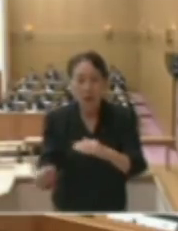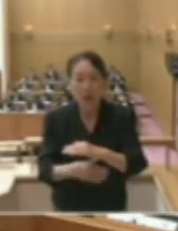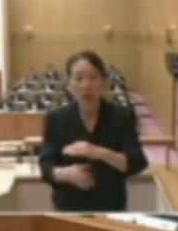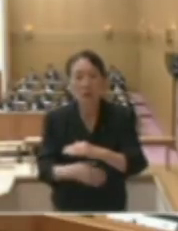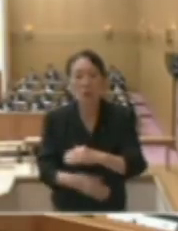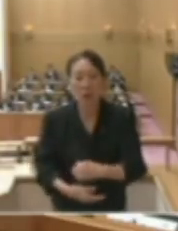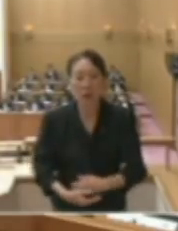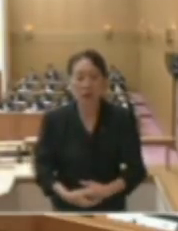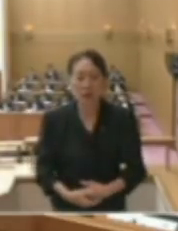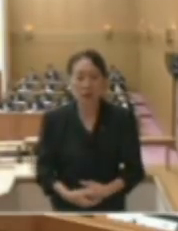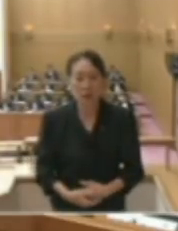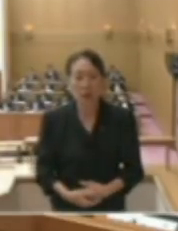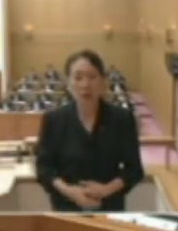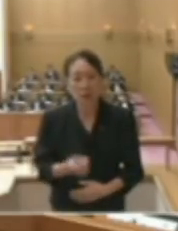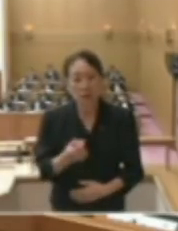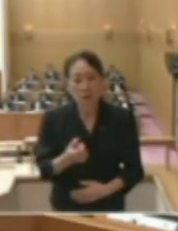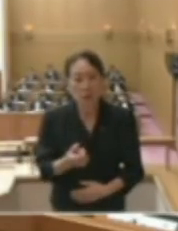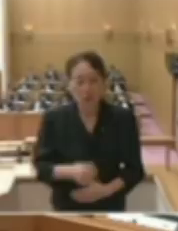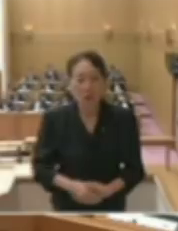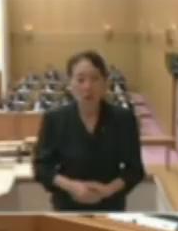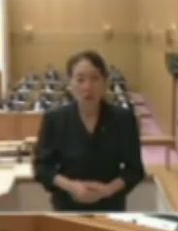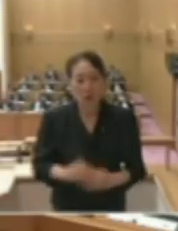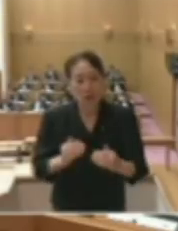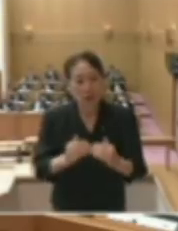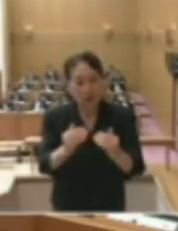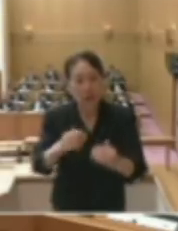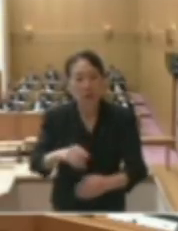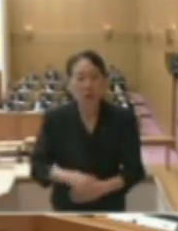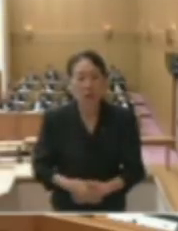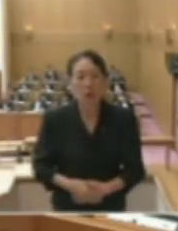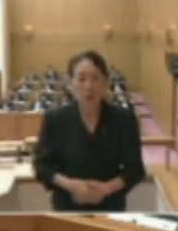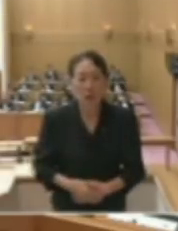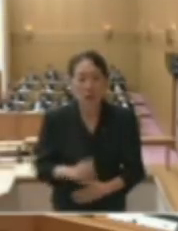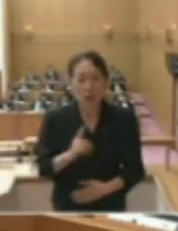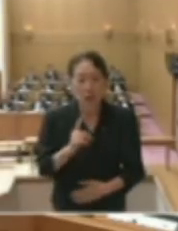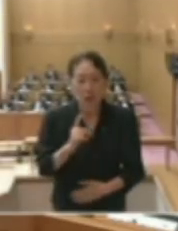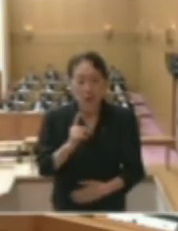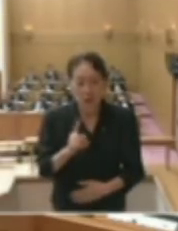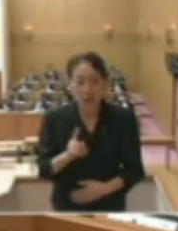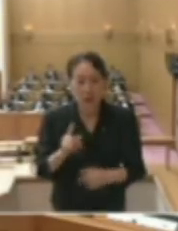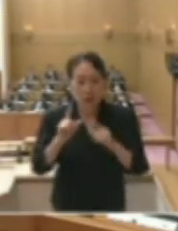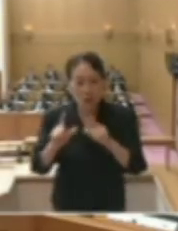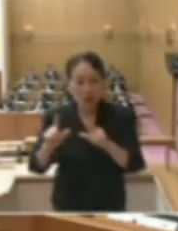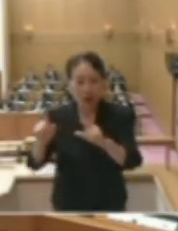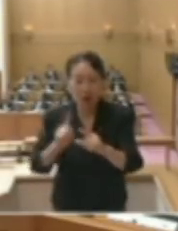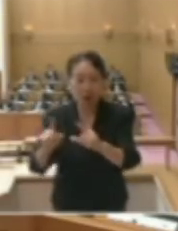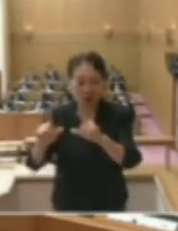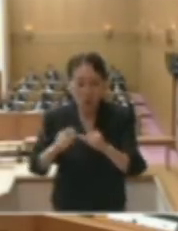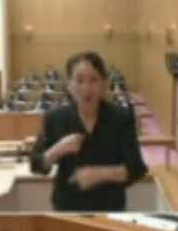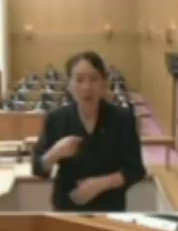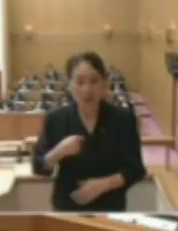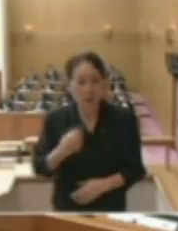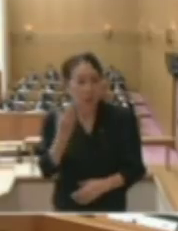ませんか。じゃあ、ちょっと先に進みます。それでは一問一答に入ります。先ほどは私